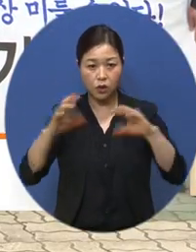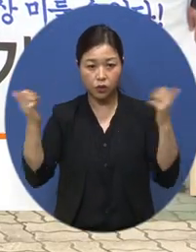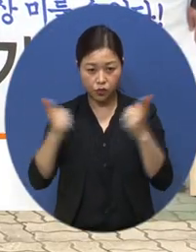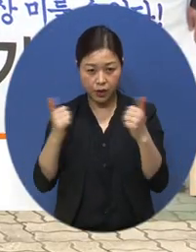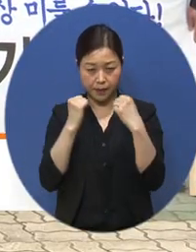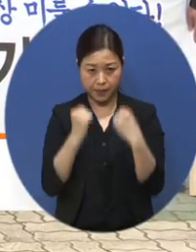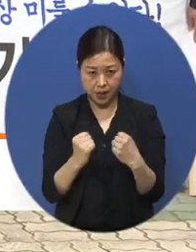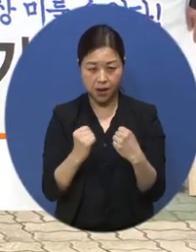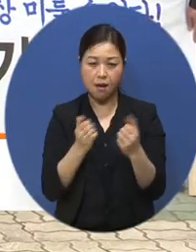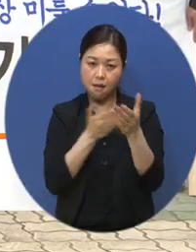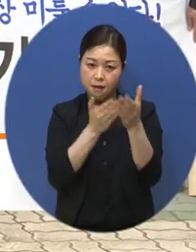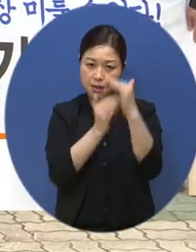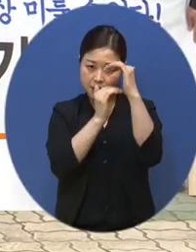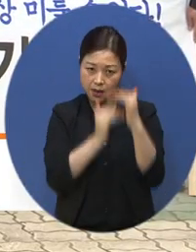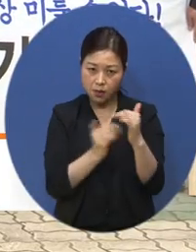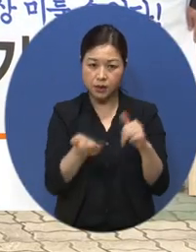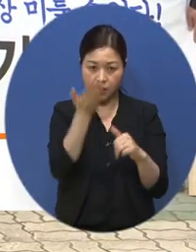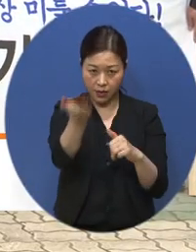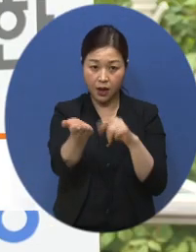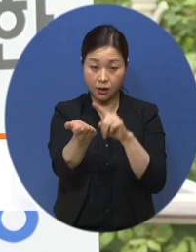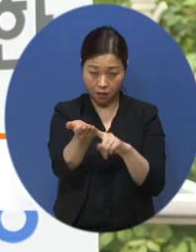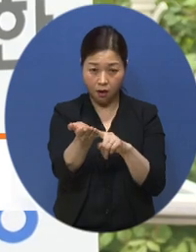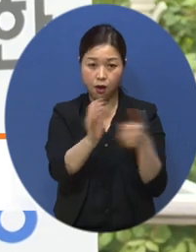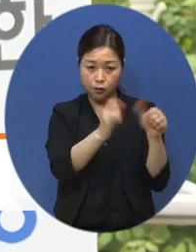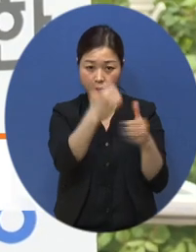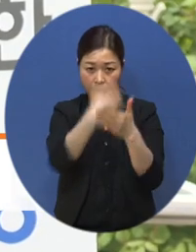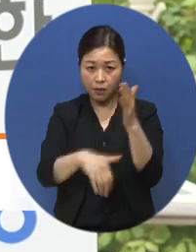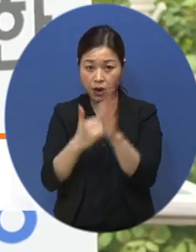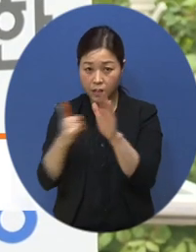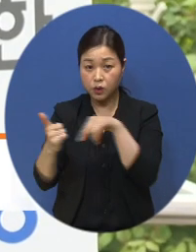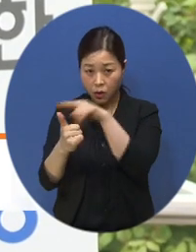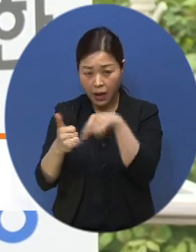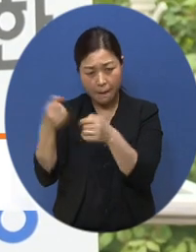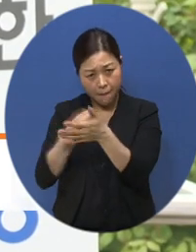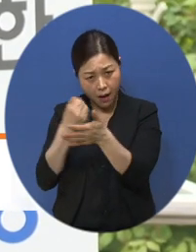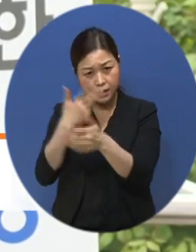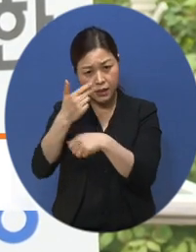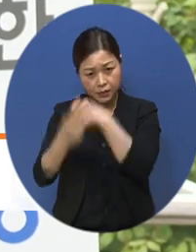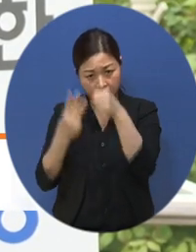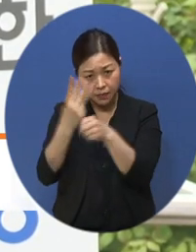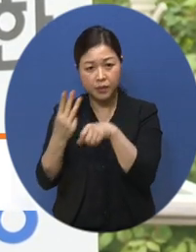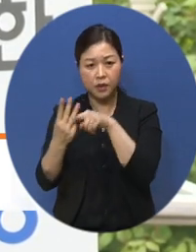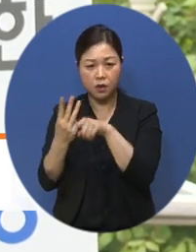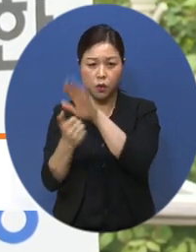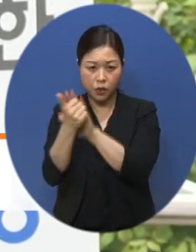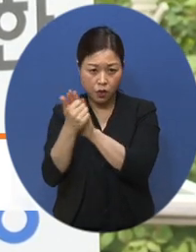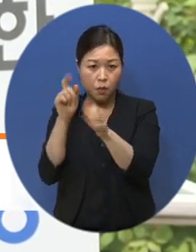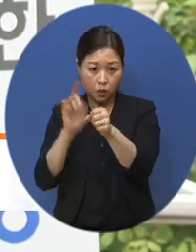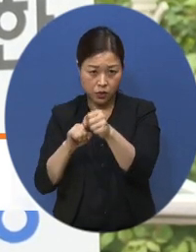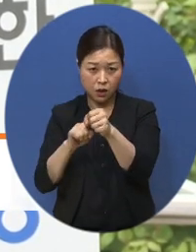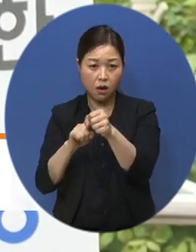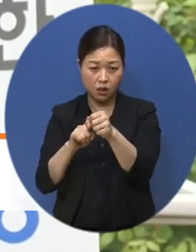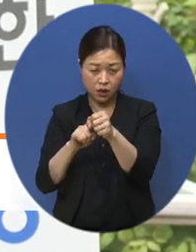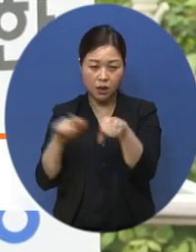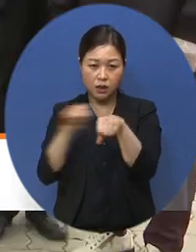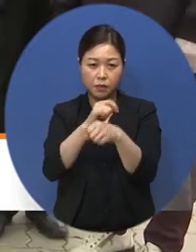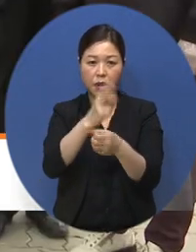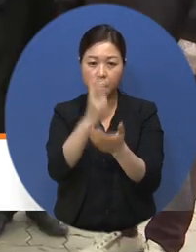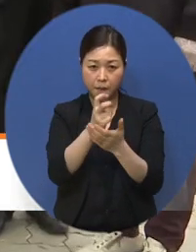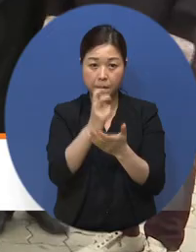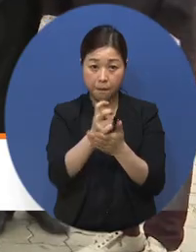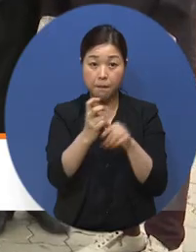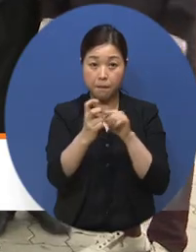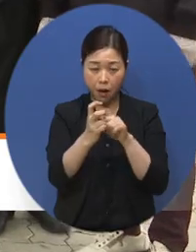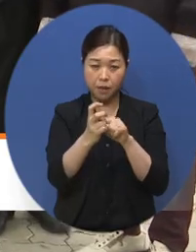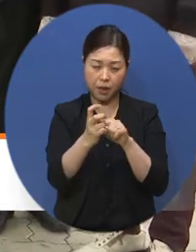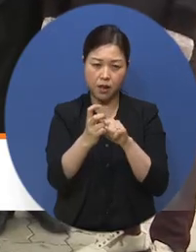국회에 상주하며 건의문을 전달하는 등 유가족들의 한맺힌 73년을 위로하기 위한 전방위적인